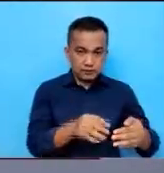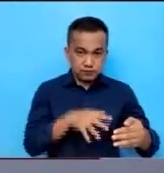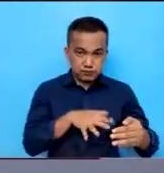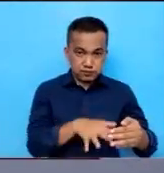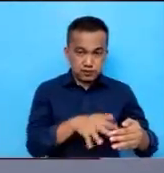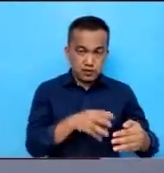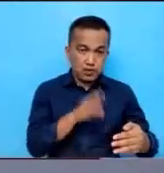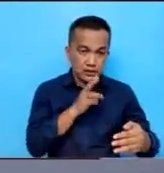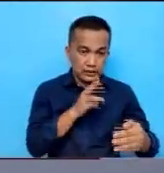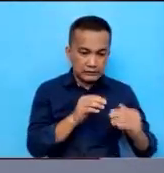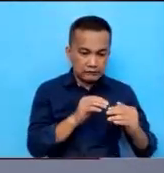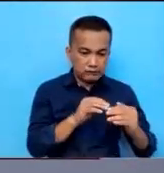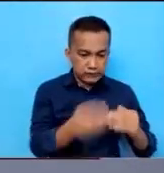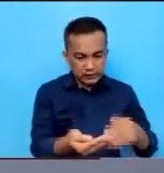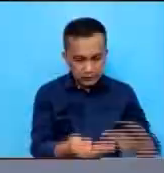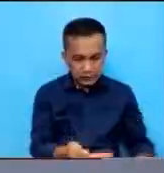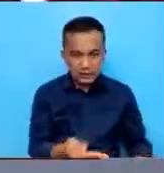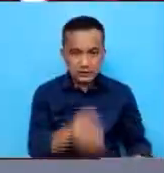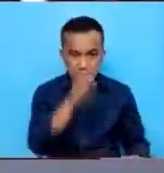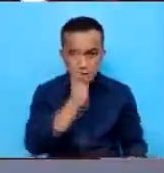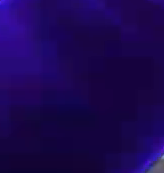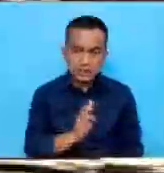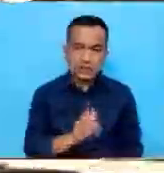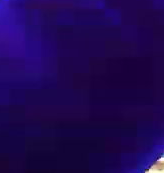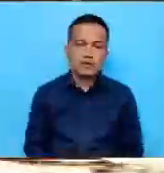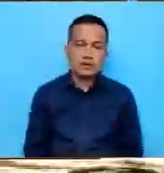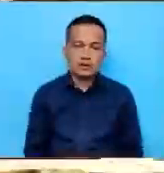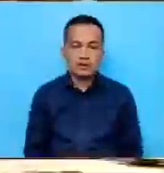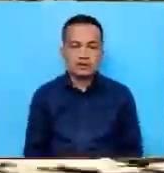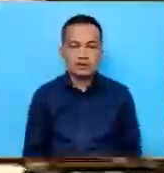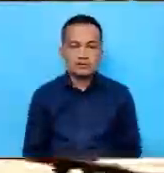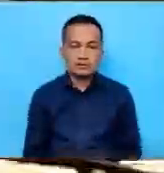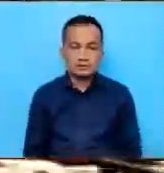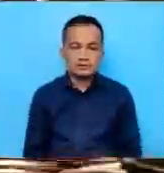Nasa frontline ng balitang yan si Jenny Dongon.